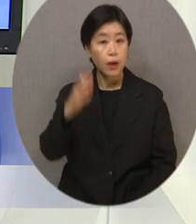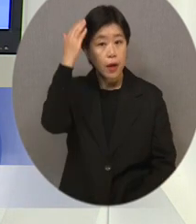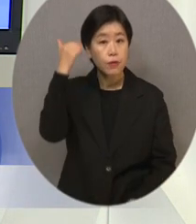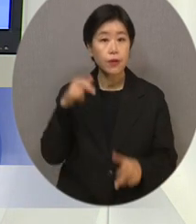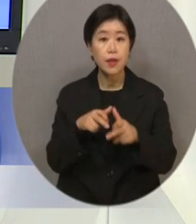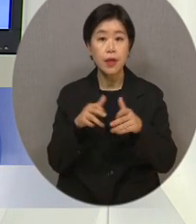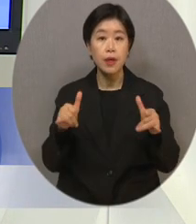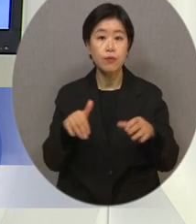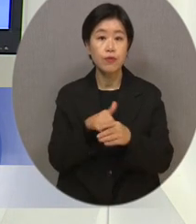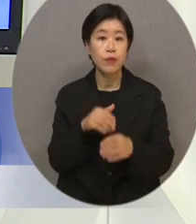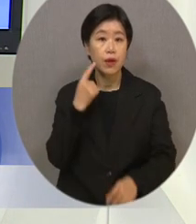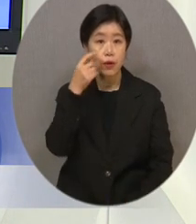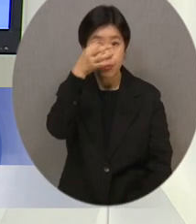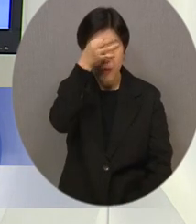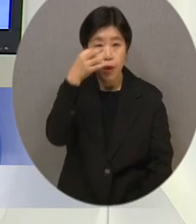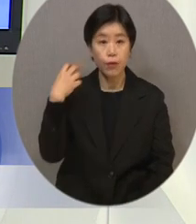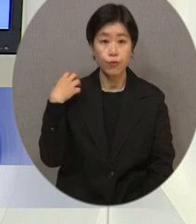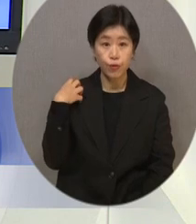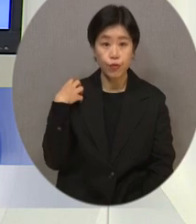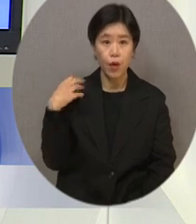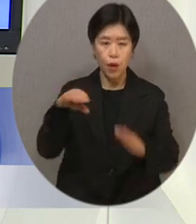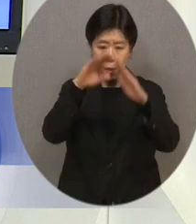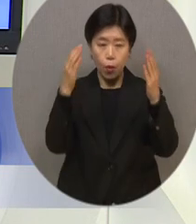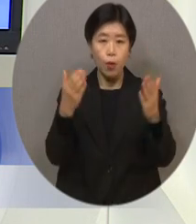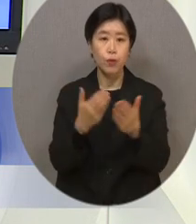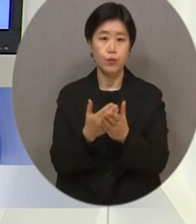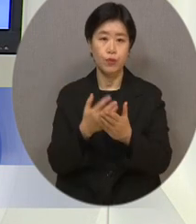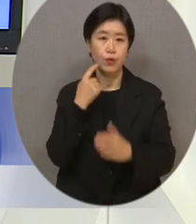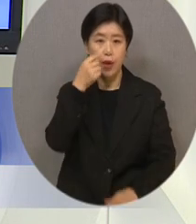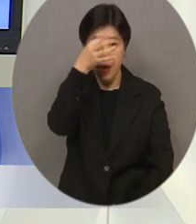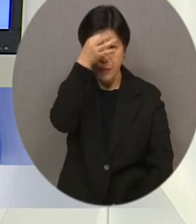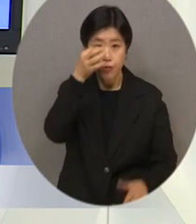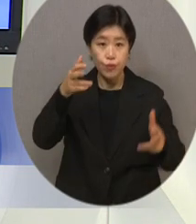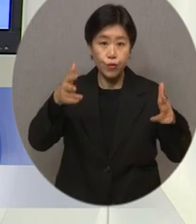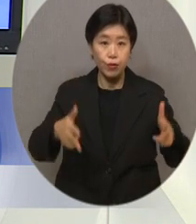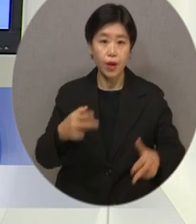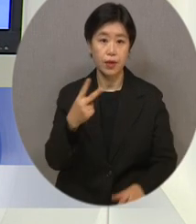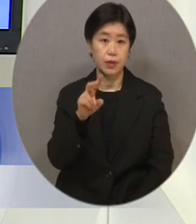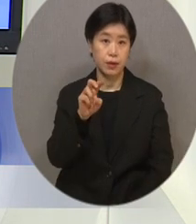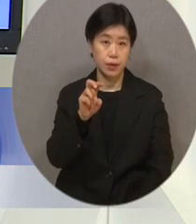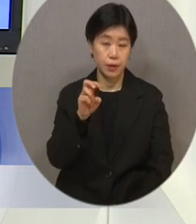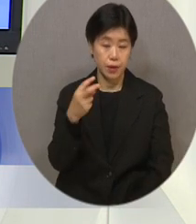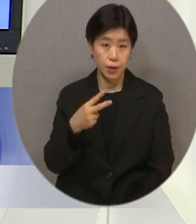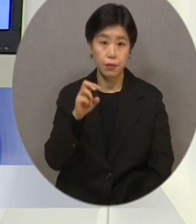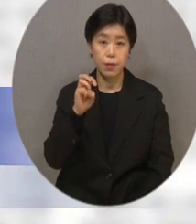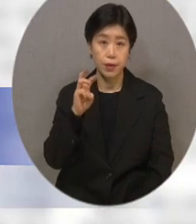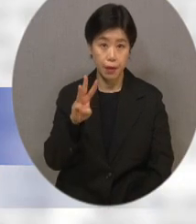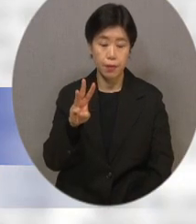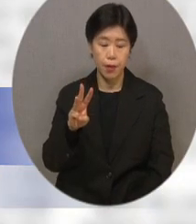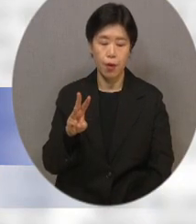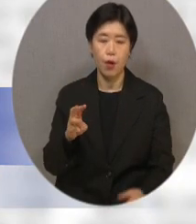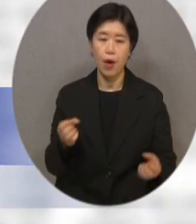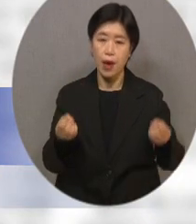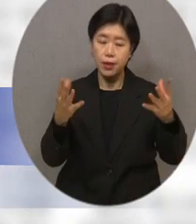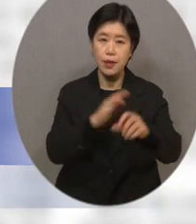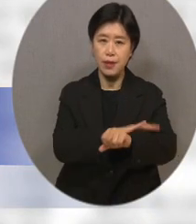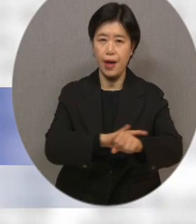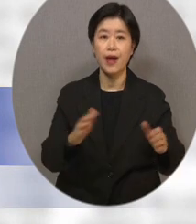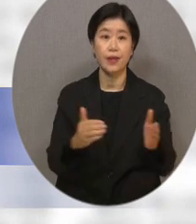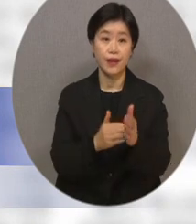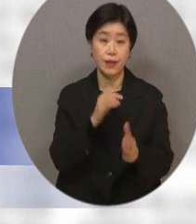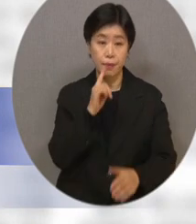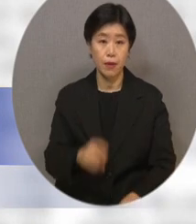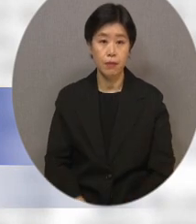예술원이 주체 주관하는 모두 예술주간 20 23이 성황리에 끝났다는 소식이 실렸는데요 모두 예술